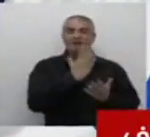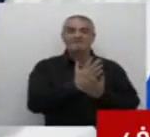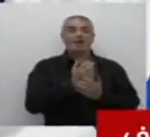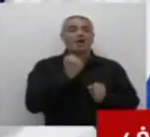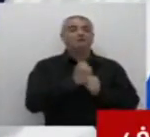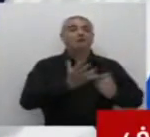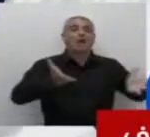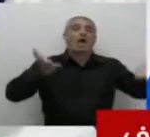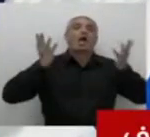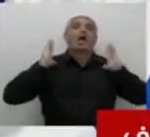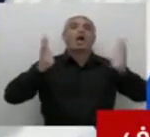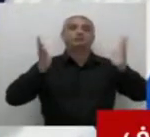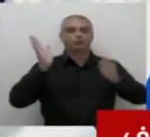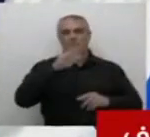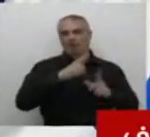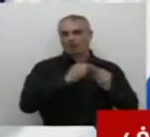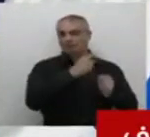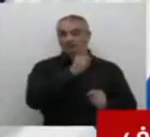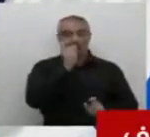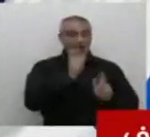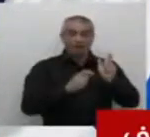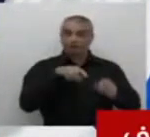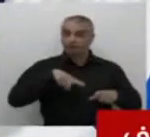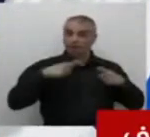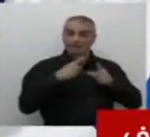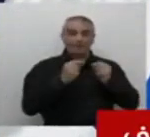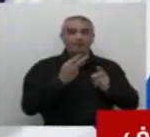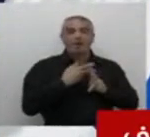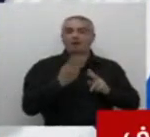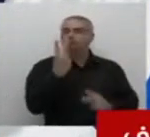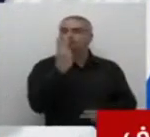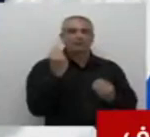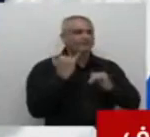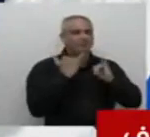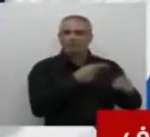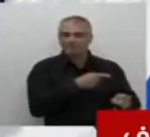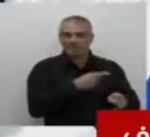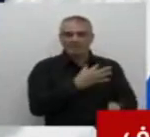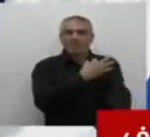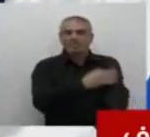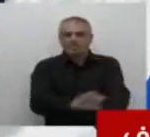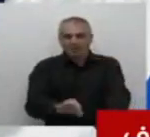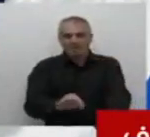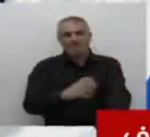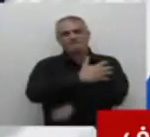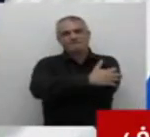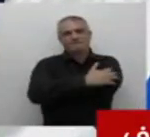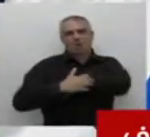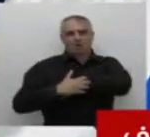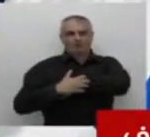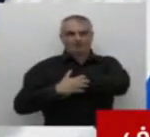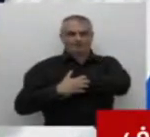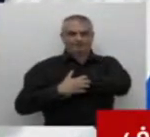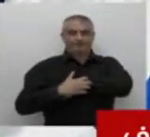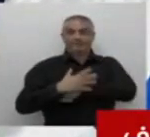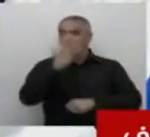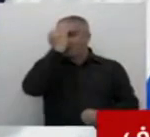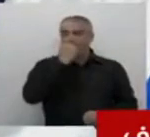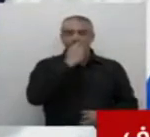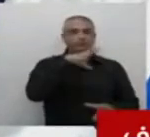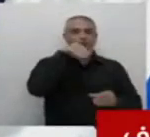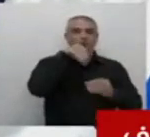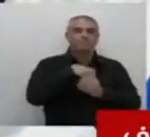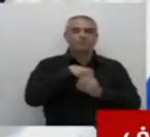16 عاما التي حكم فيها لقد جلب الوبال على غزه ولم يجلب سوى